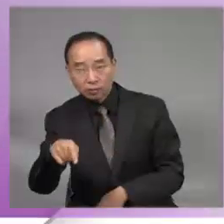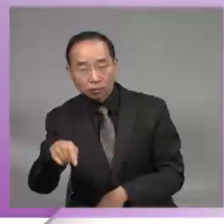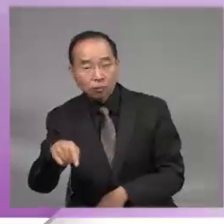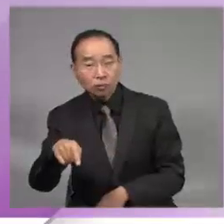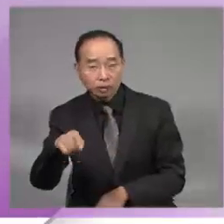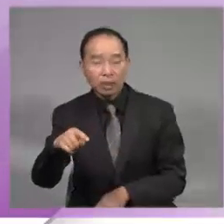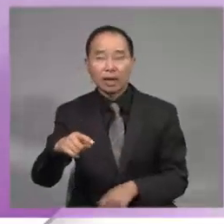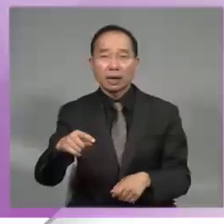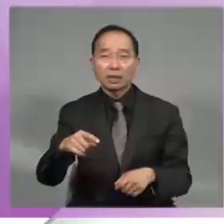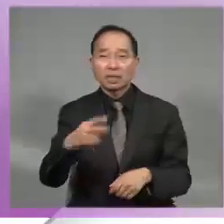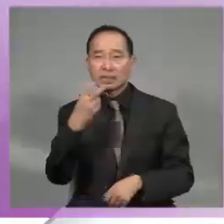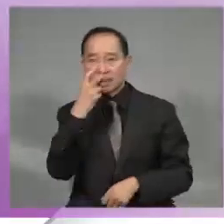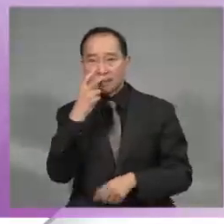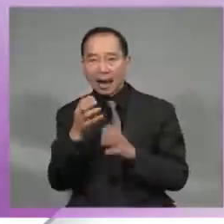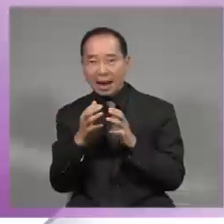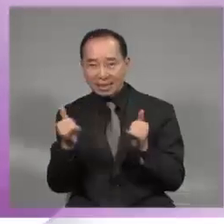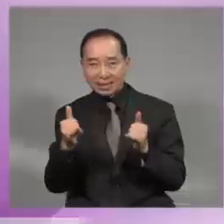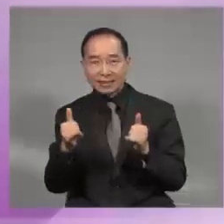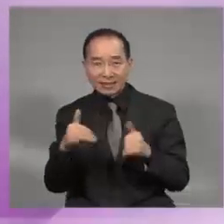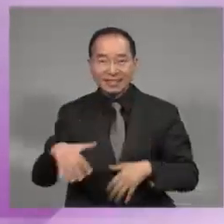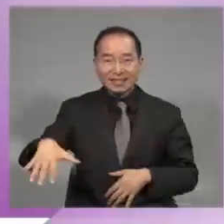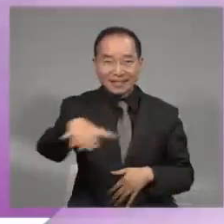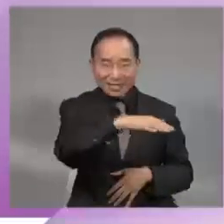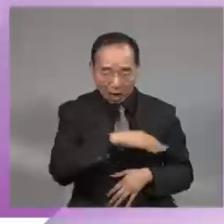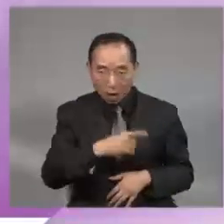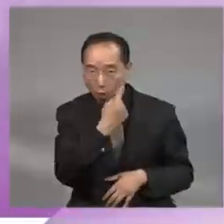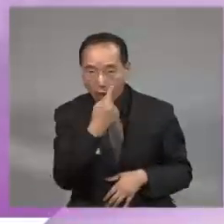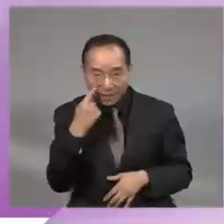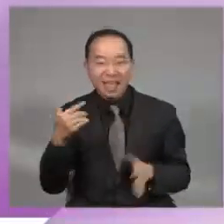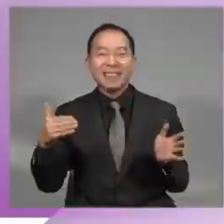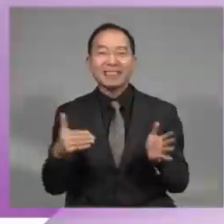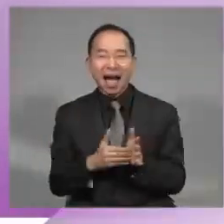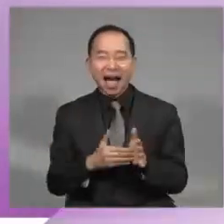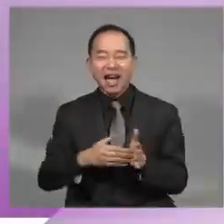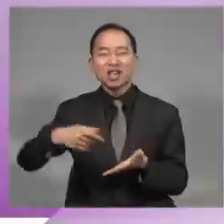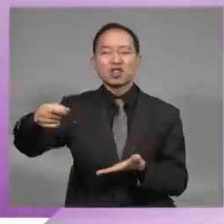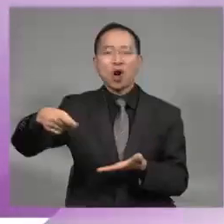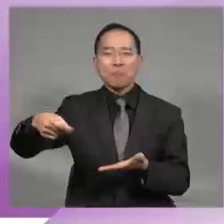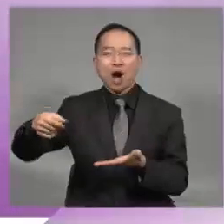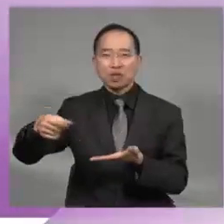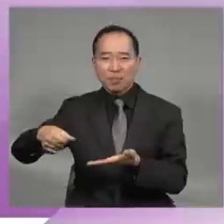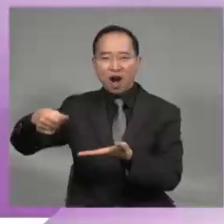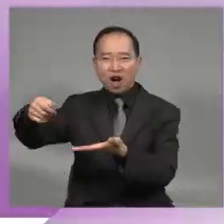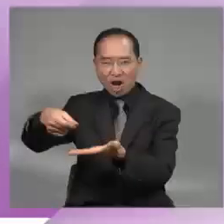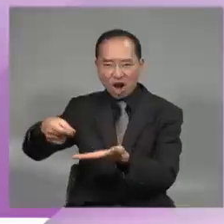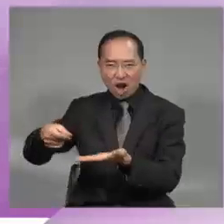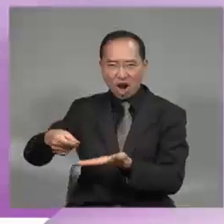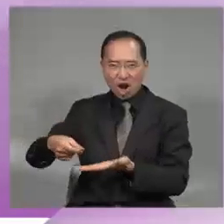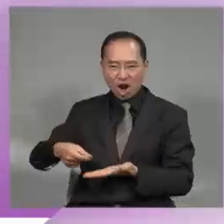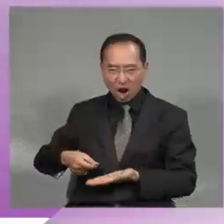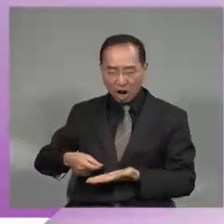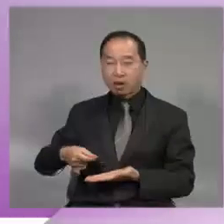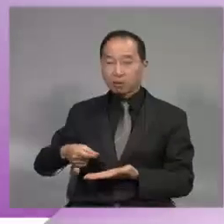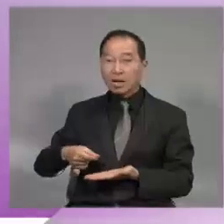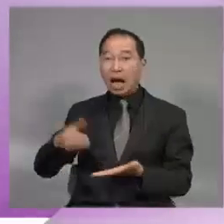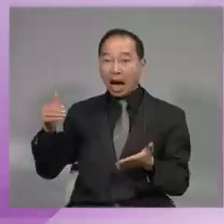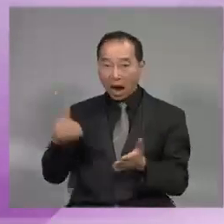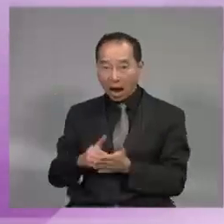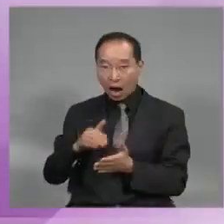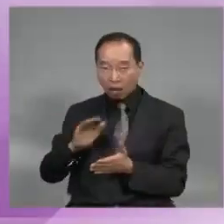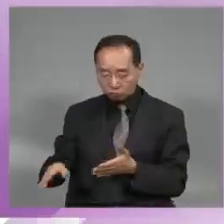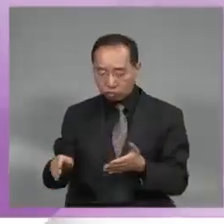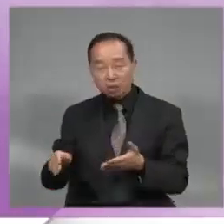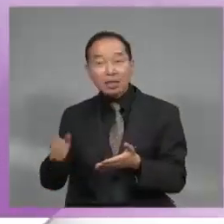참관인과 투표 관리관이 다 서명을 하도록 되어 있거든요. 저 봉인지에도 아, 네. 네, 지금 화면에 잘 보이지는 않지만 그런 서명이 다 이루어지고 있다는